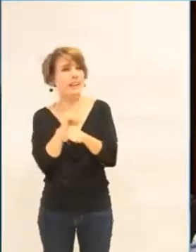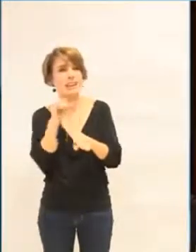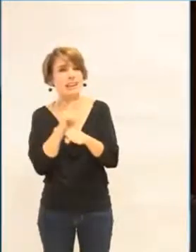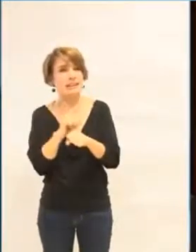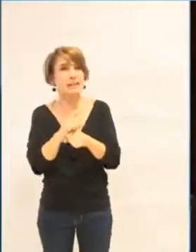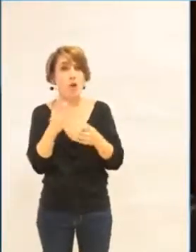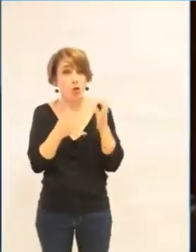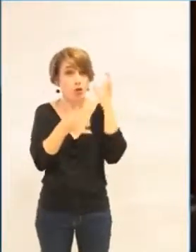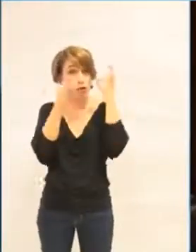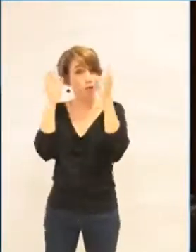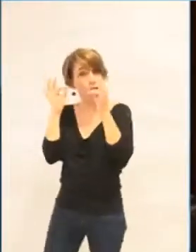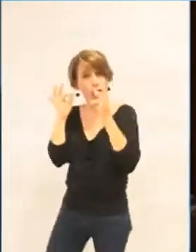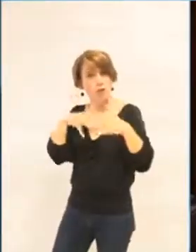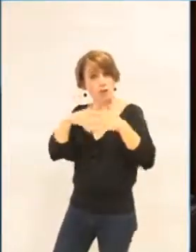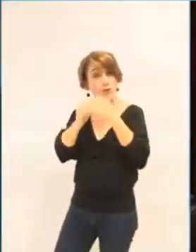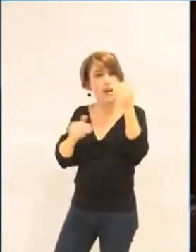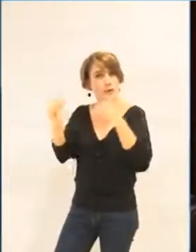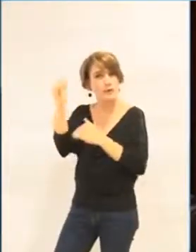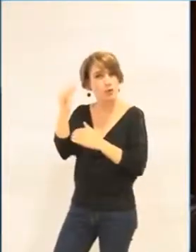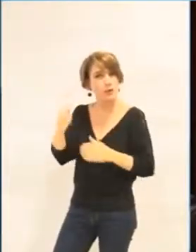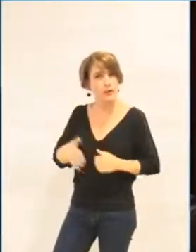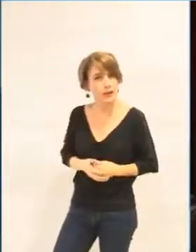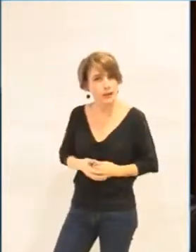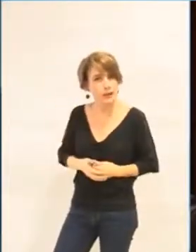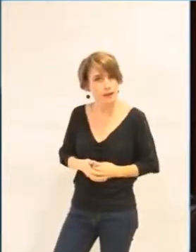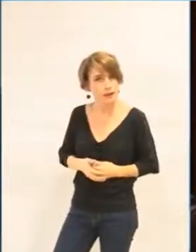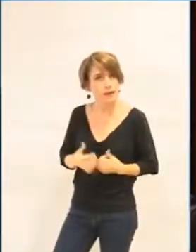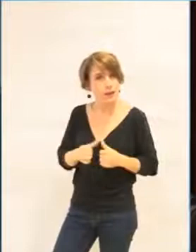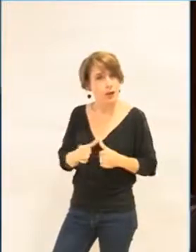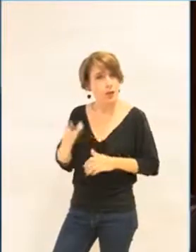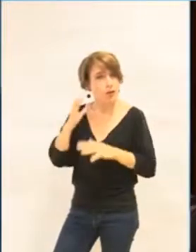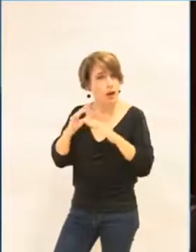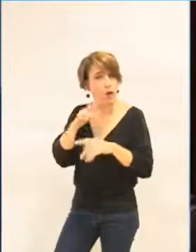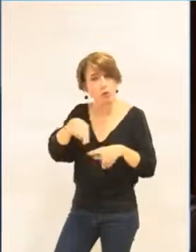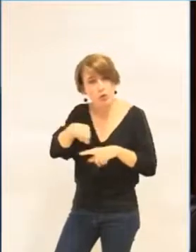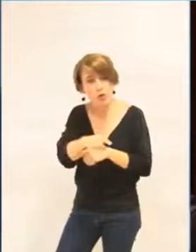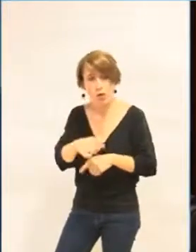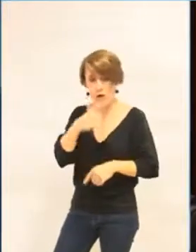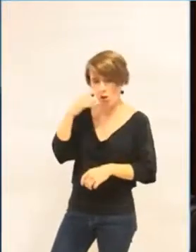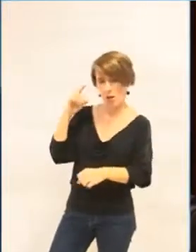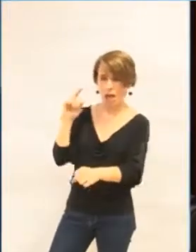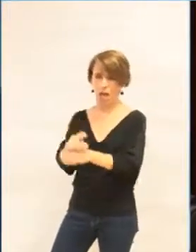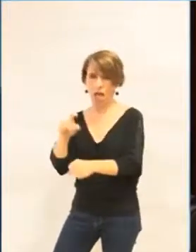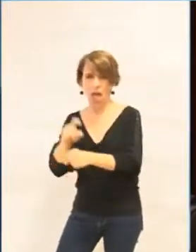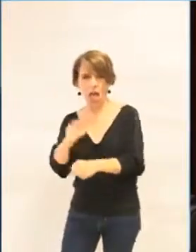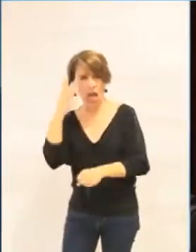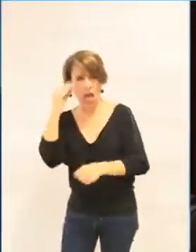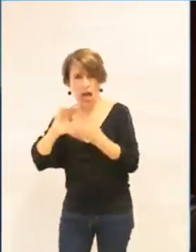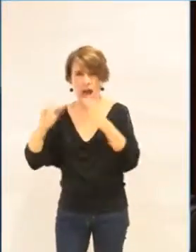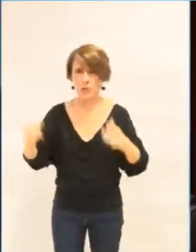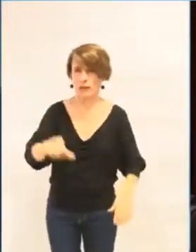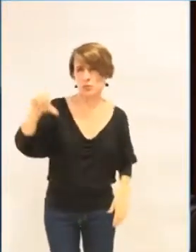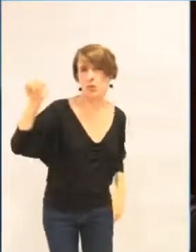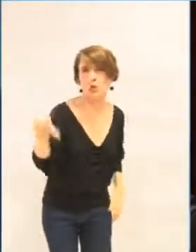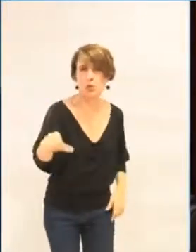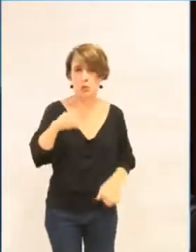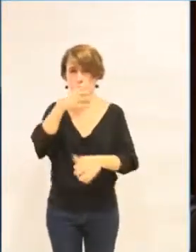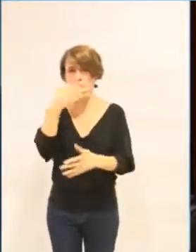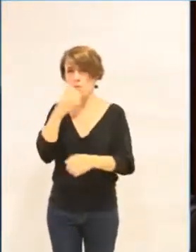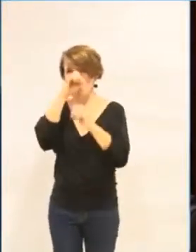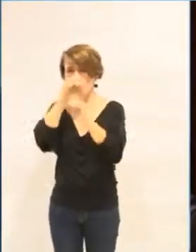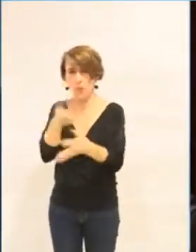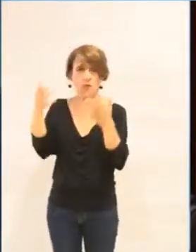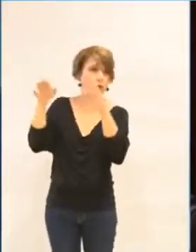en tapant sur un outil de promotion et de valorisation du milieu économique de notre territoire, sans trop se soucier